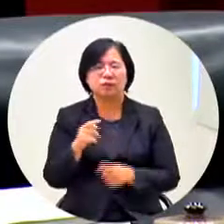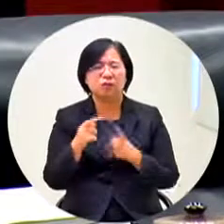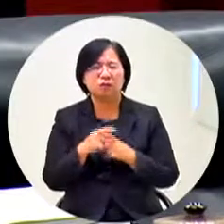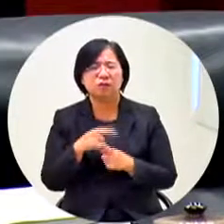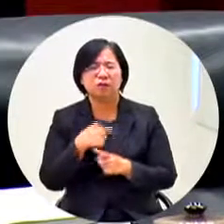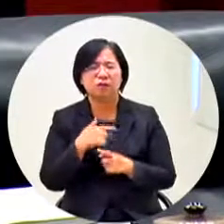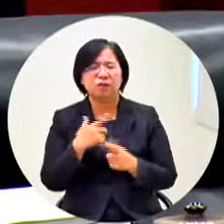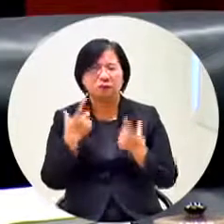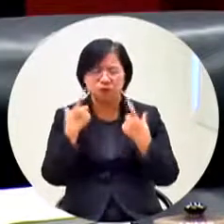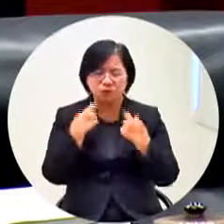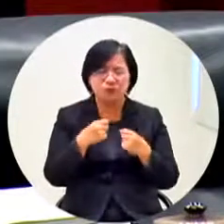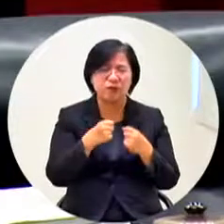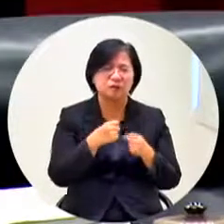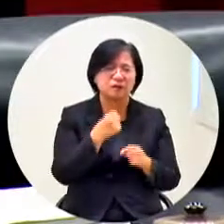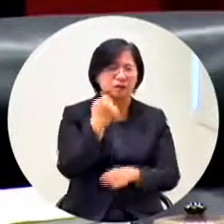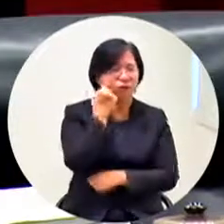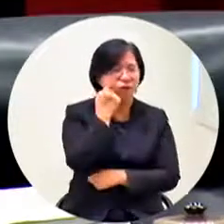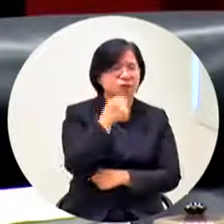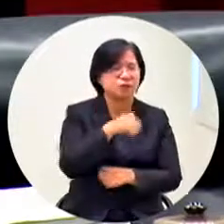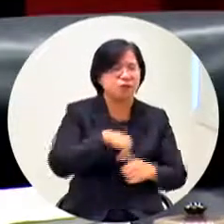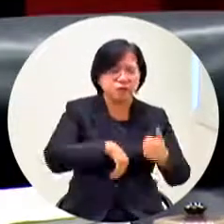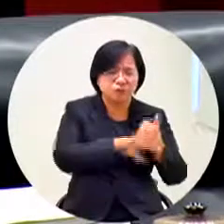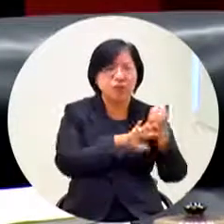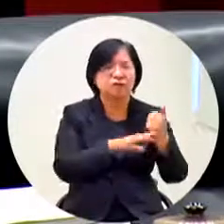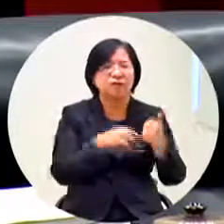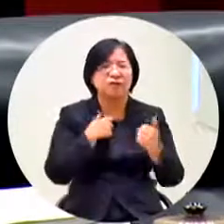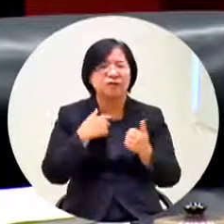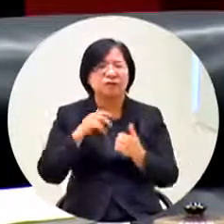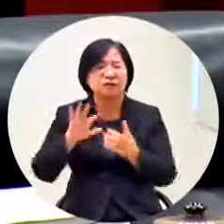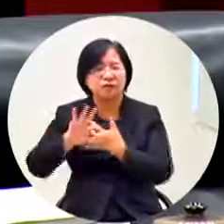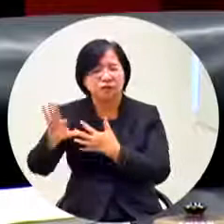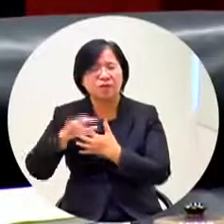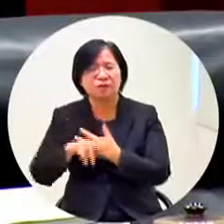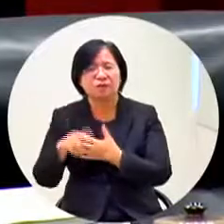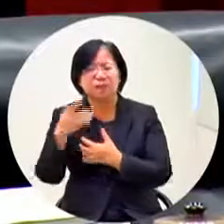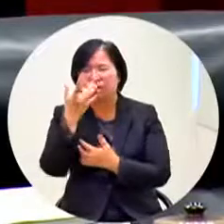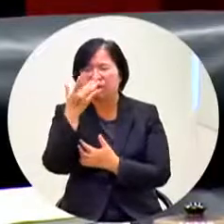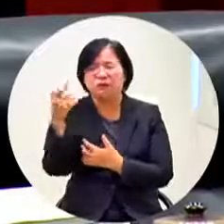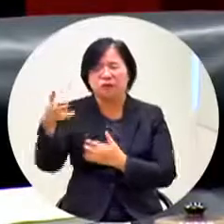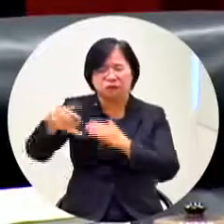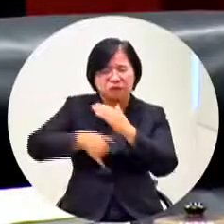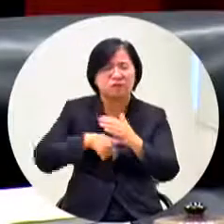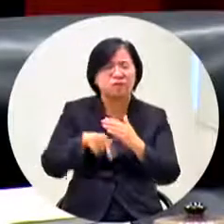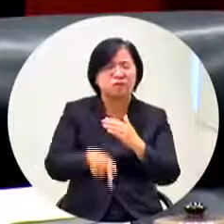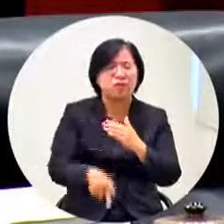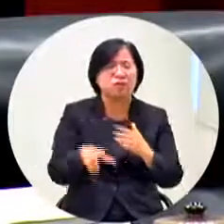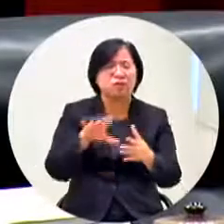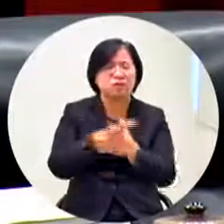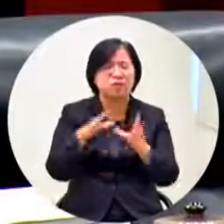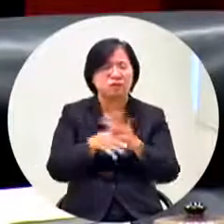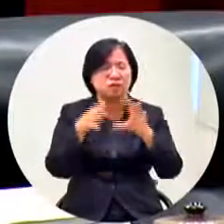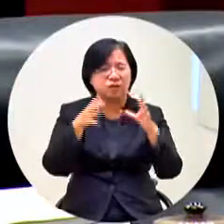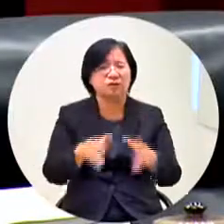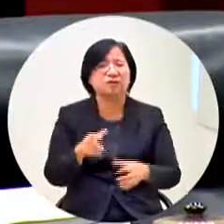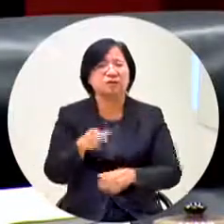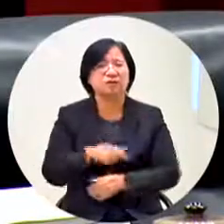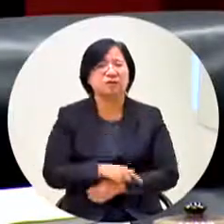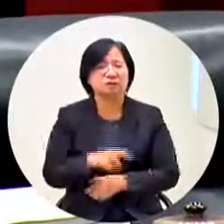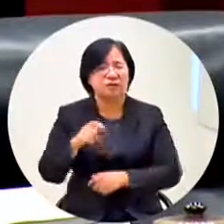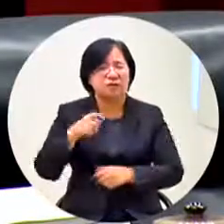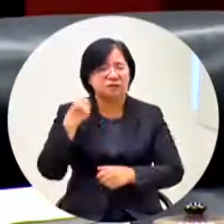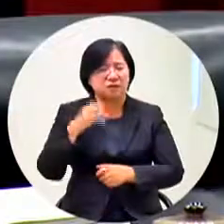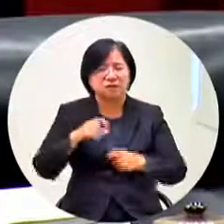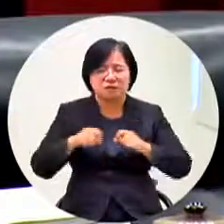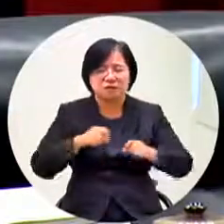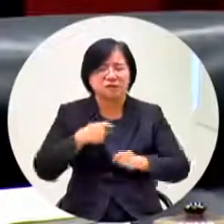出去，然后花钱又再请外面不知道这边文化的人进来这边进驻啦。但是那是你们的政策，我不予再置评